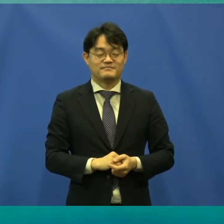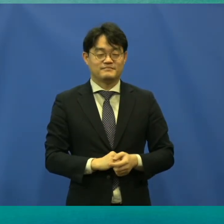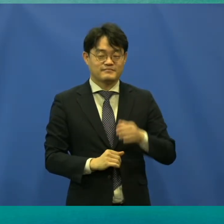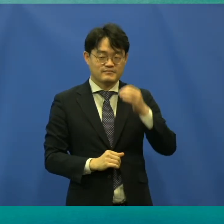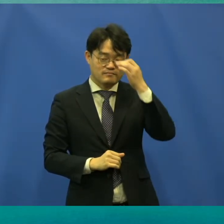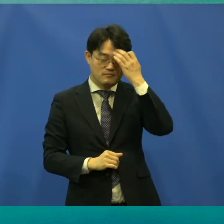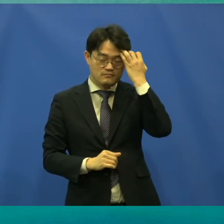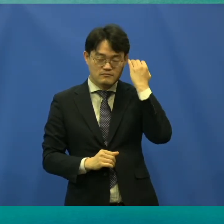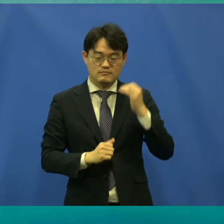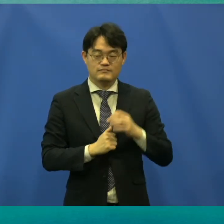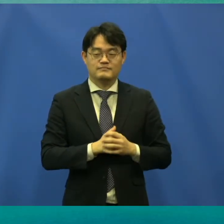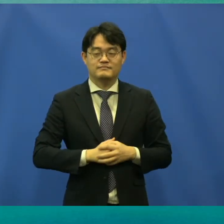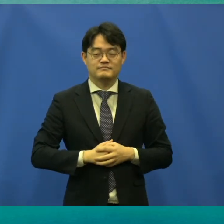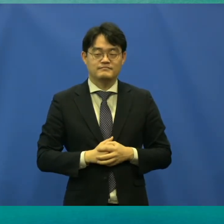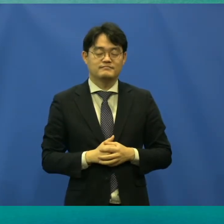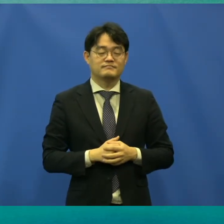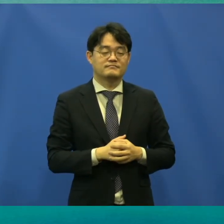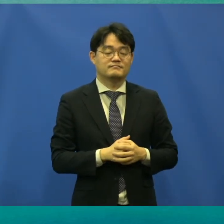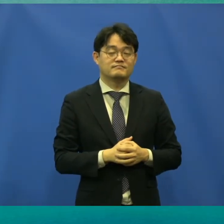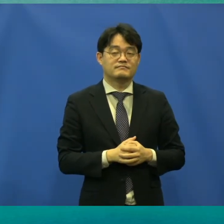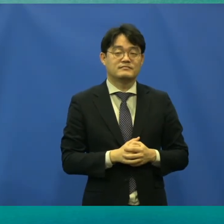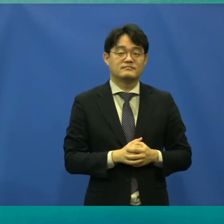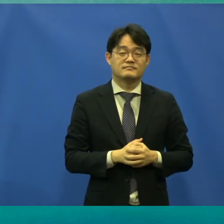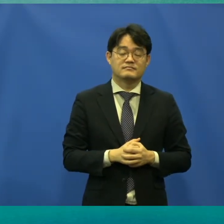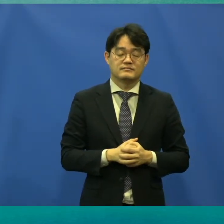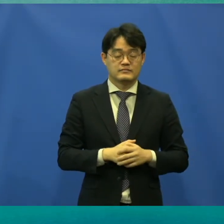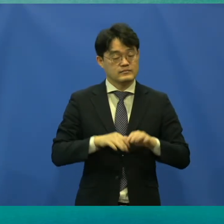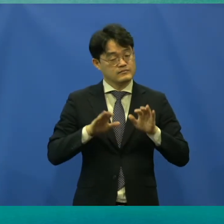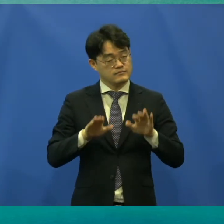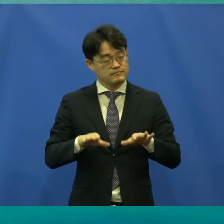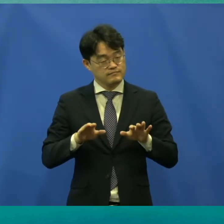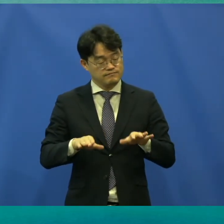여기에서 우리는 한 가지 생각할 것은 추격하시는 하나님,